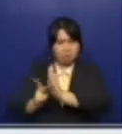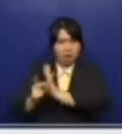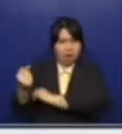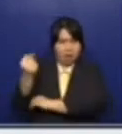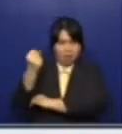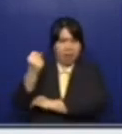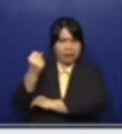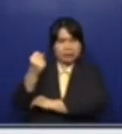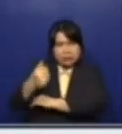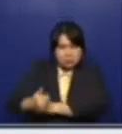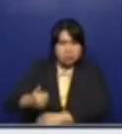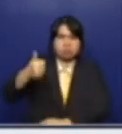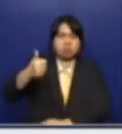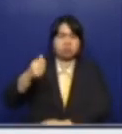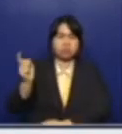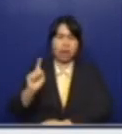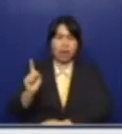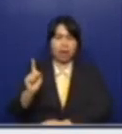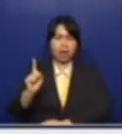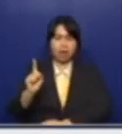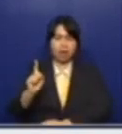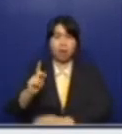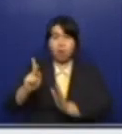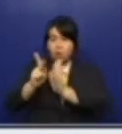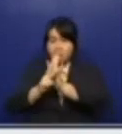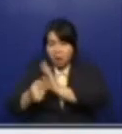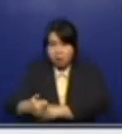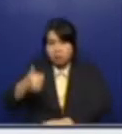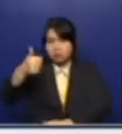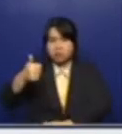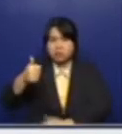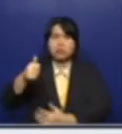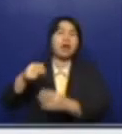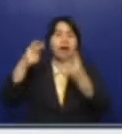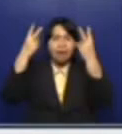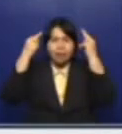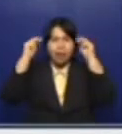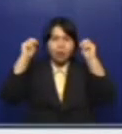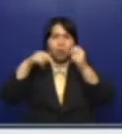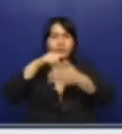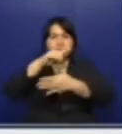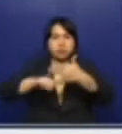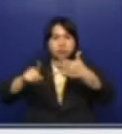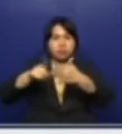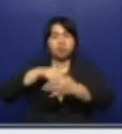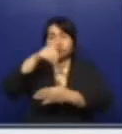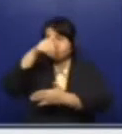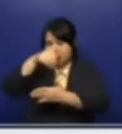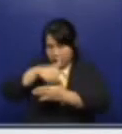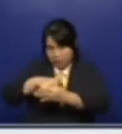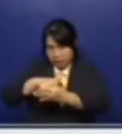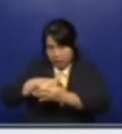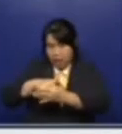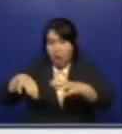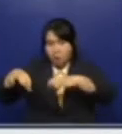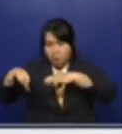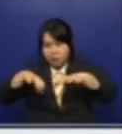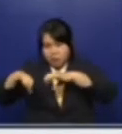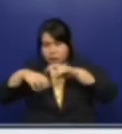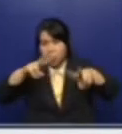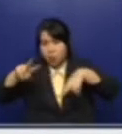สุดอำนาจสูงสุดตัวหนึ่งก็คือเลือกนายกรัฐมนตรีและเป็นฝ่ายบริหาร